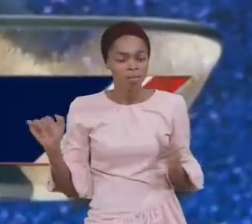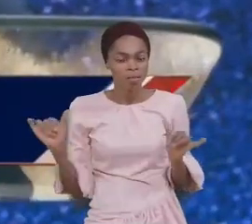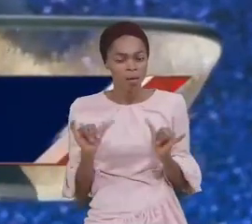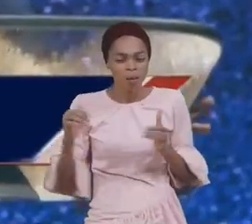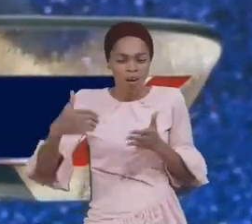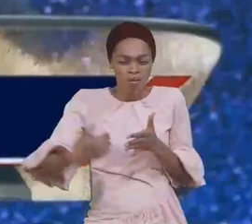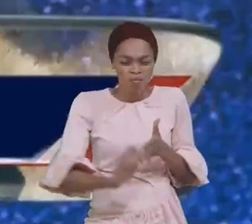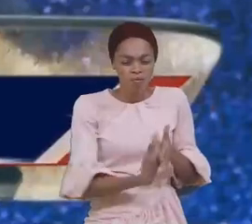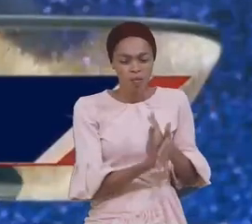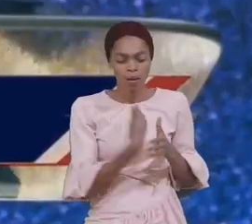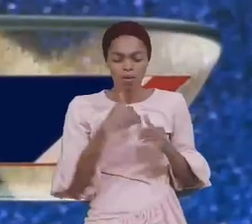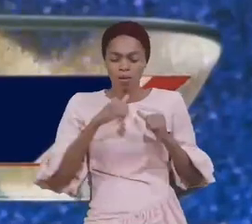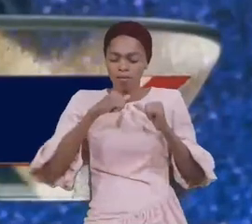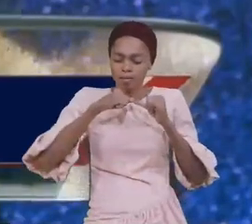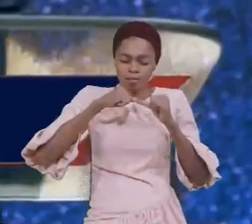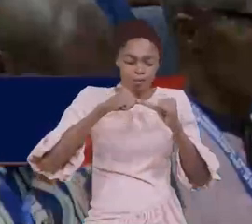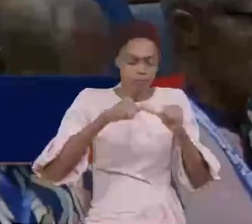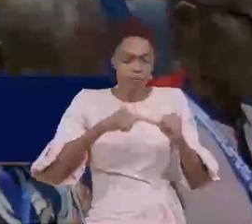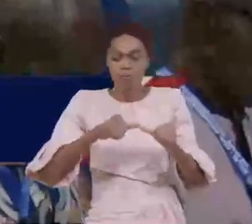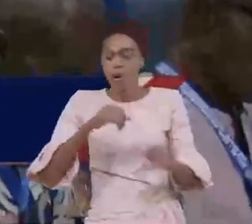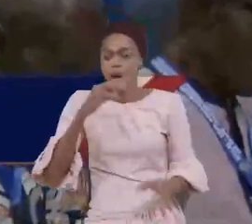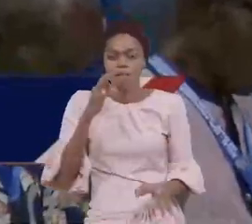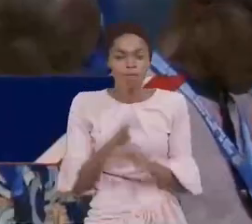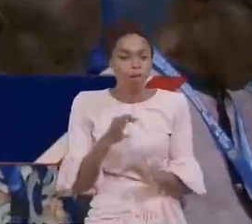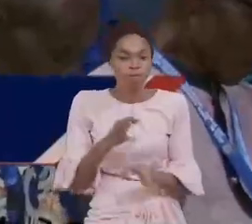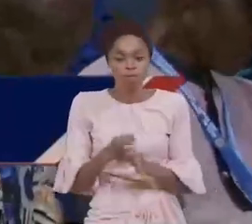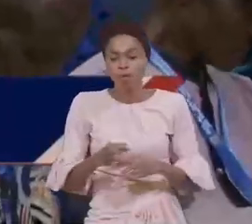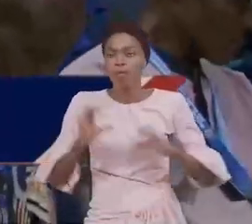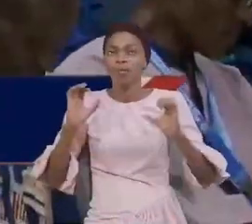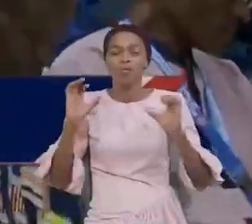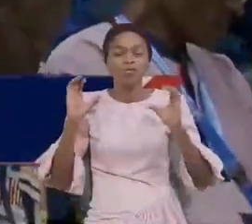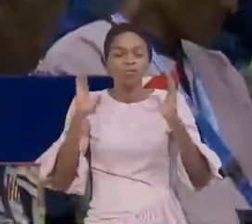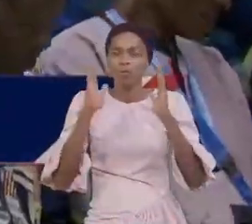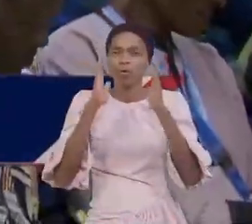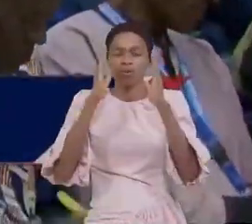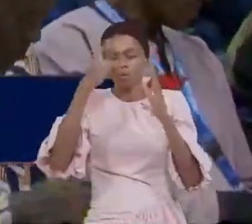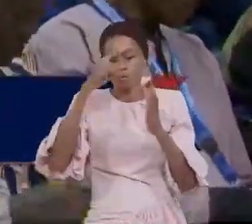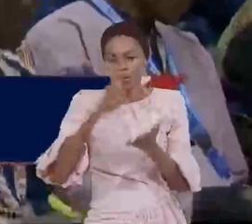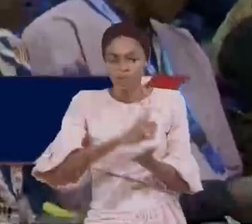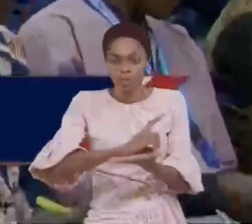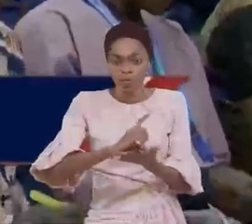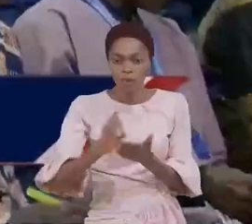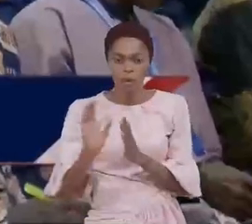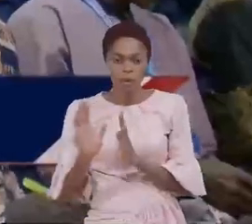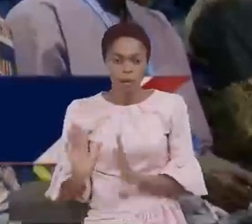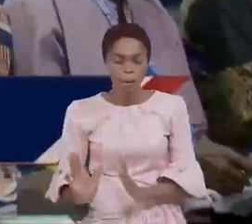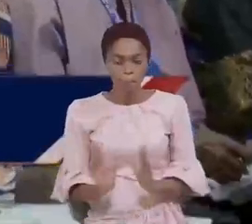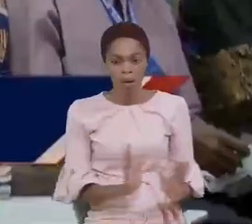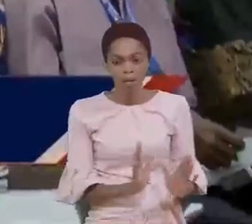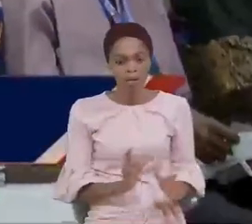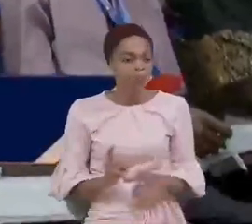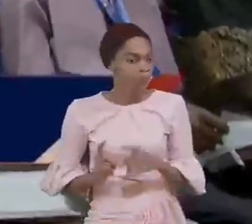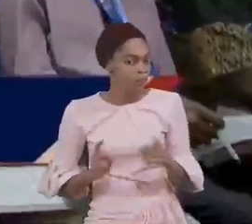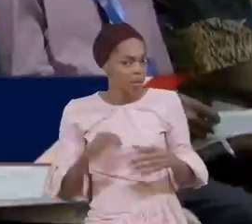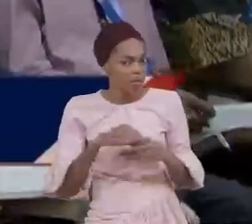qu'il nous appelle à avoir la même ferveur, la même focalisation pour le plan divin. Ils ont leur commission